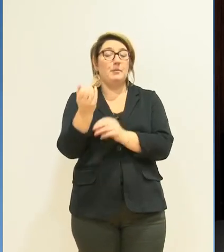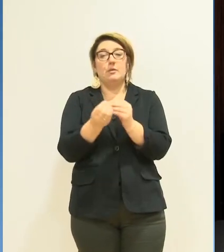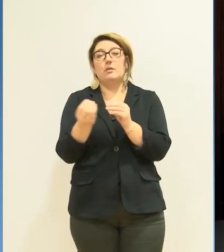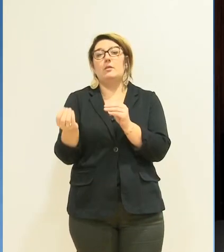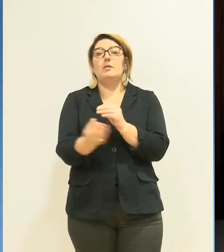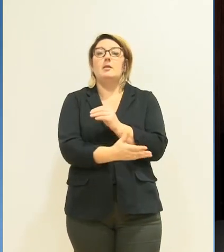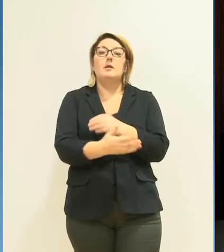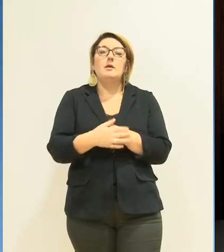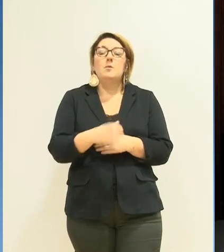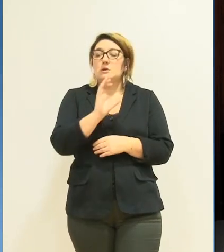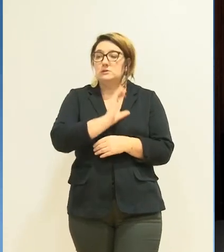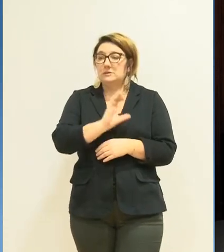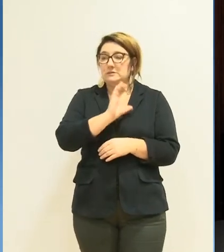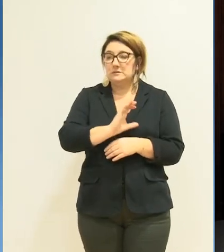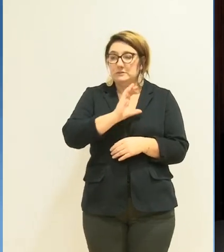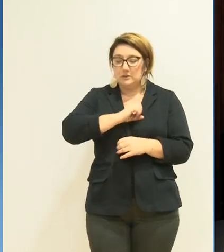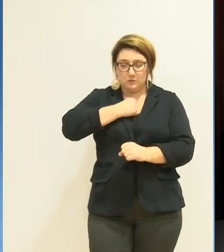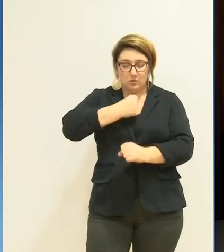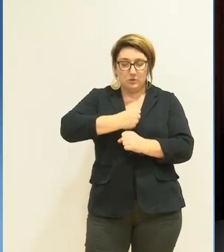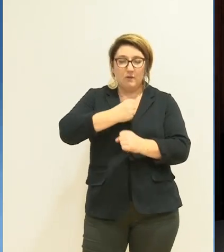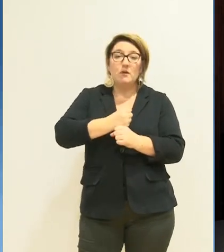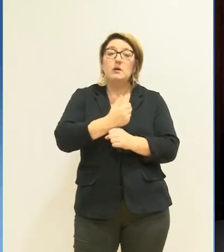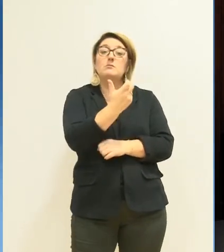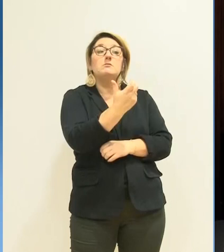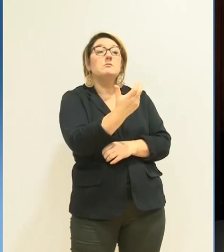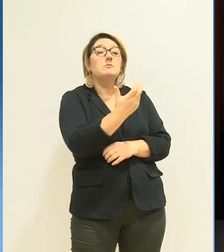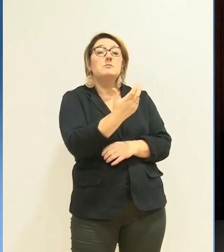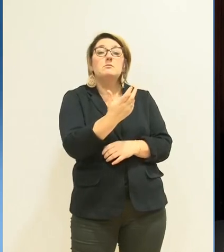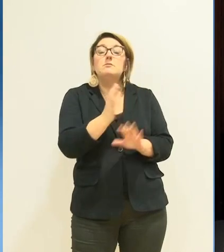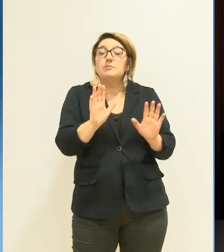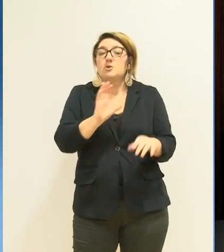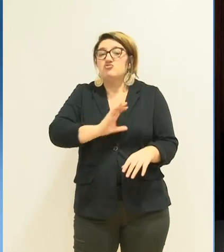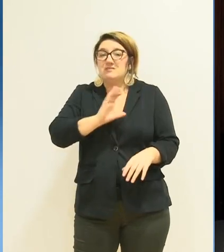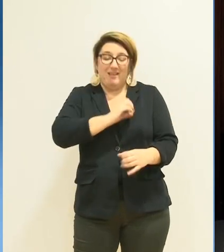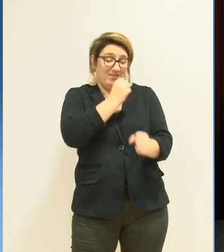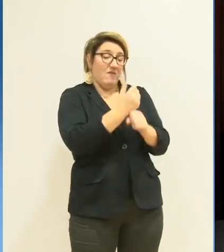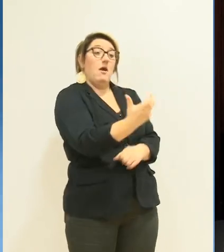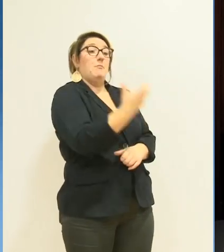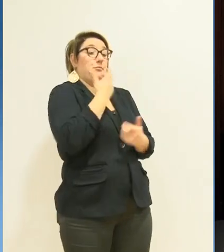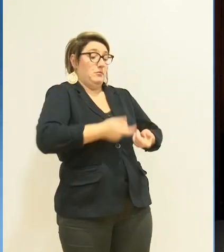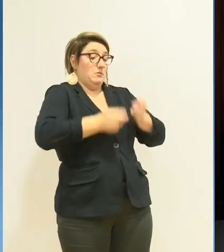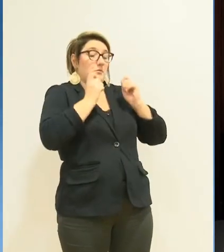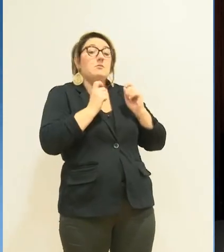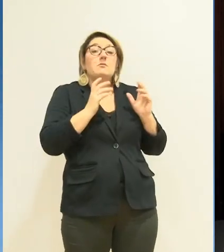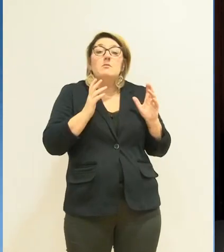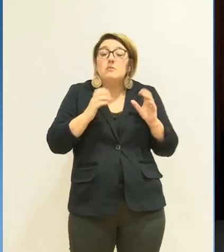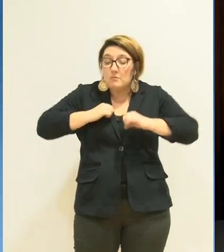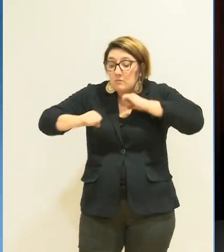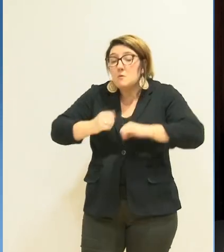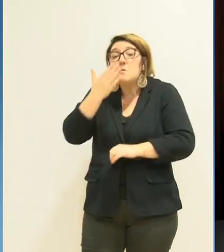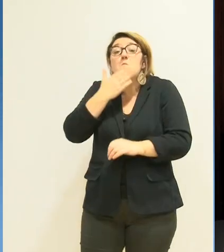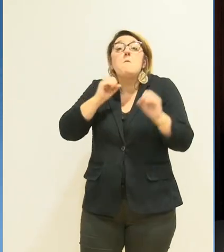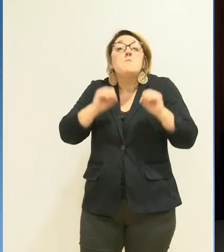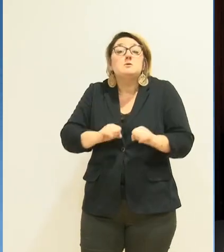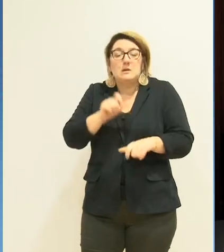dessus j'essaie de faire le travail qui m'a été confié le mieux possible et avec les habitants je suis au contact des habitants